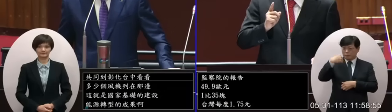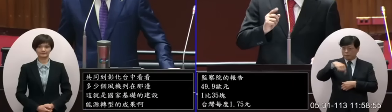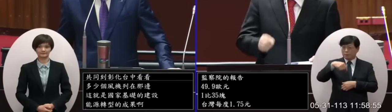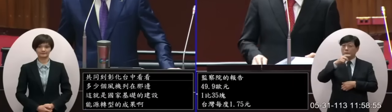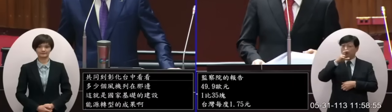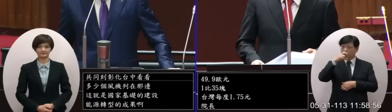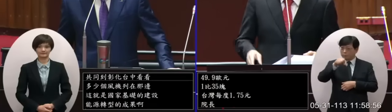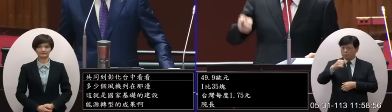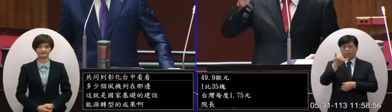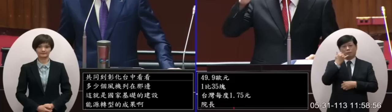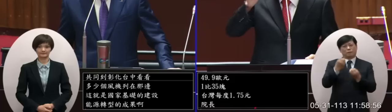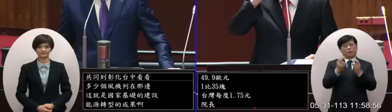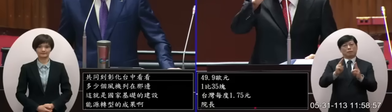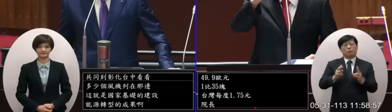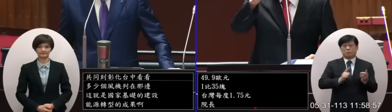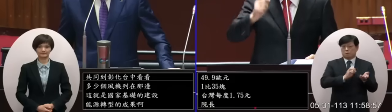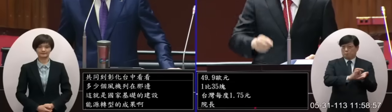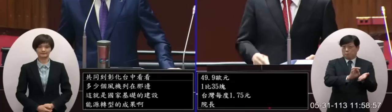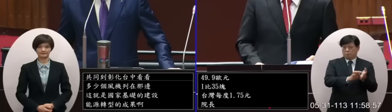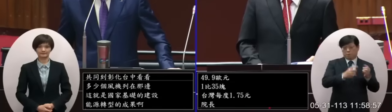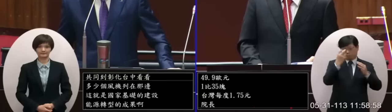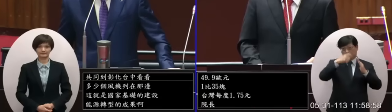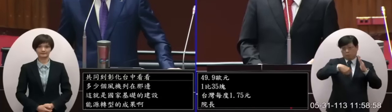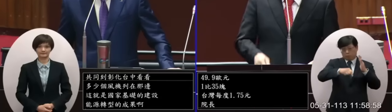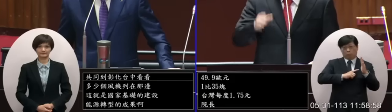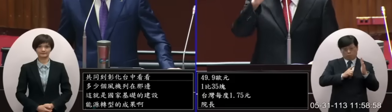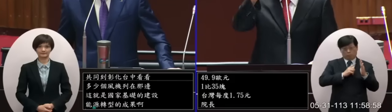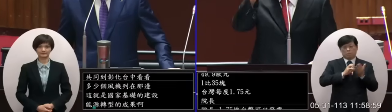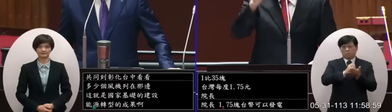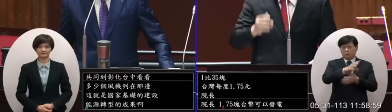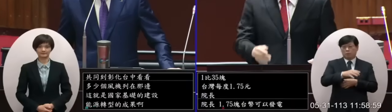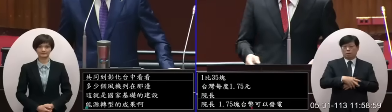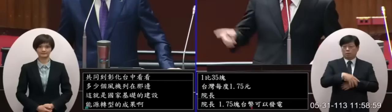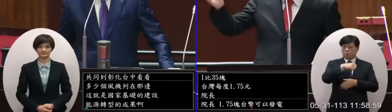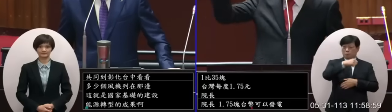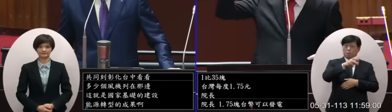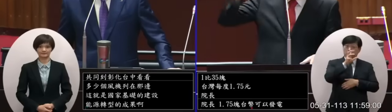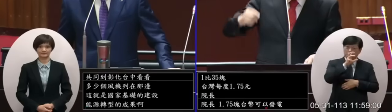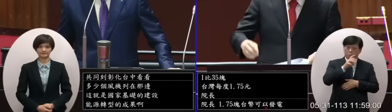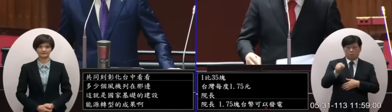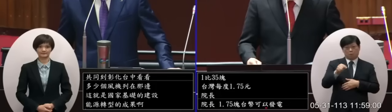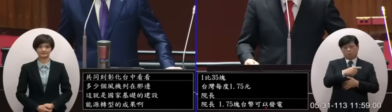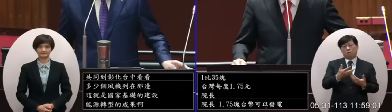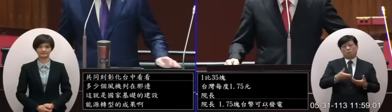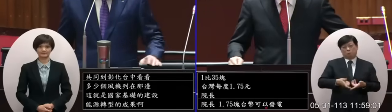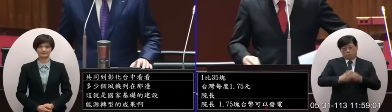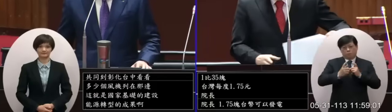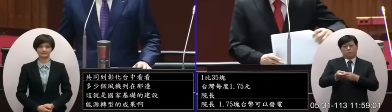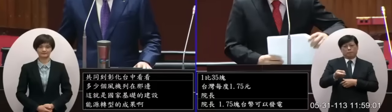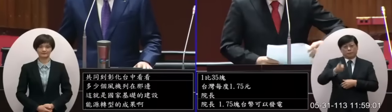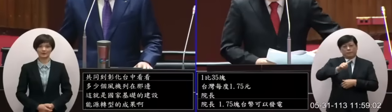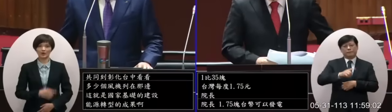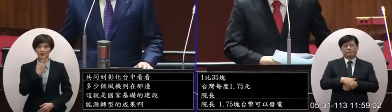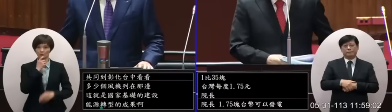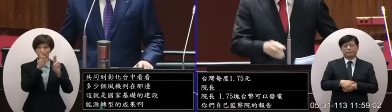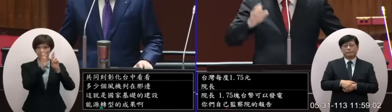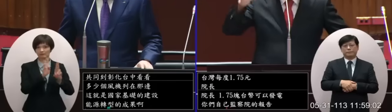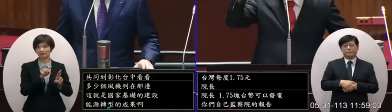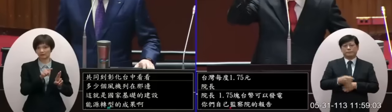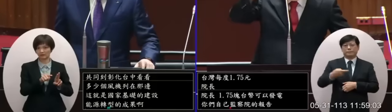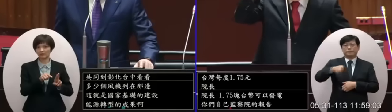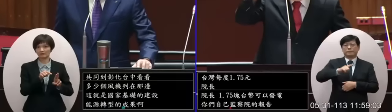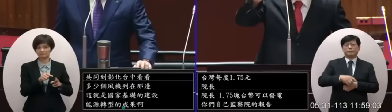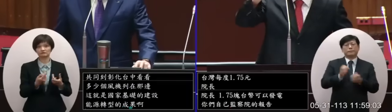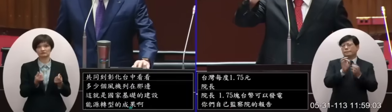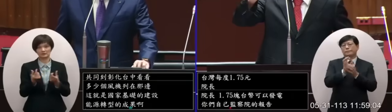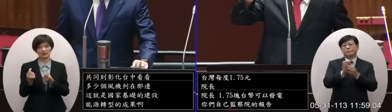1.75块台币可以发电，你们自己监察院的报告，你有5.8块，我们再回到上一页。 好，我们绿能的发电 再回到上 一页，也